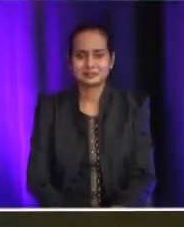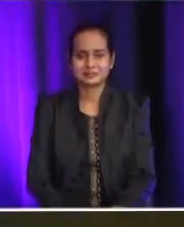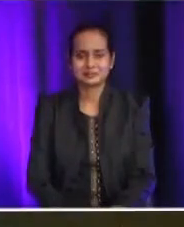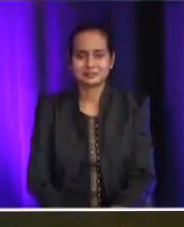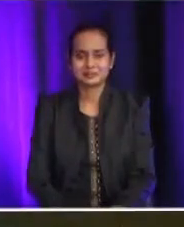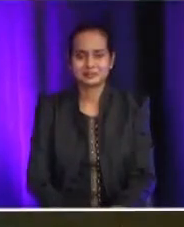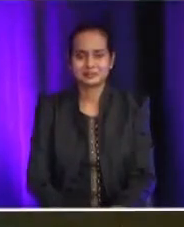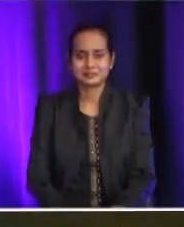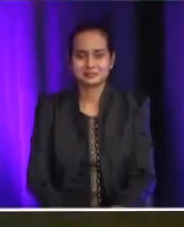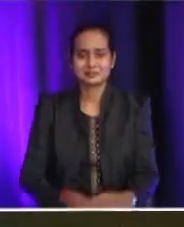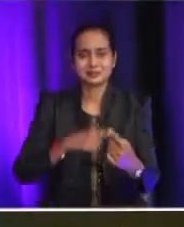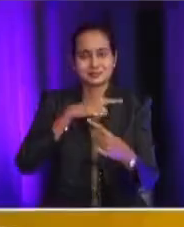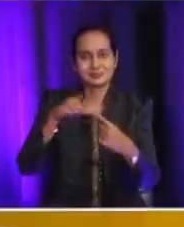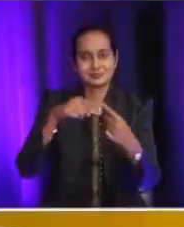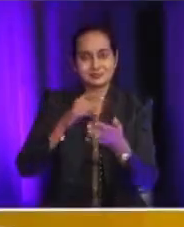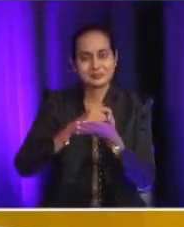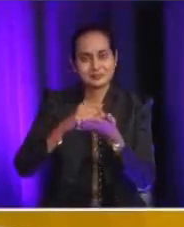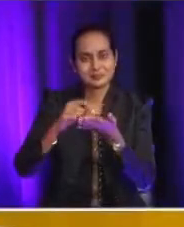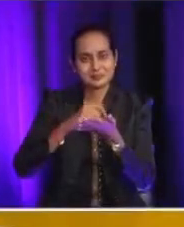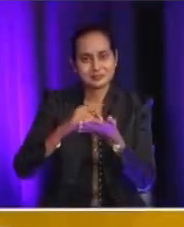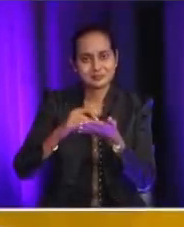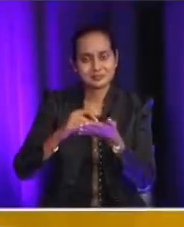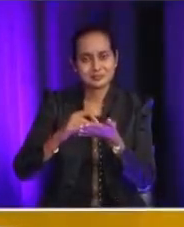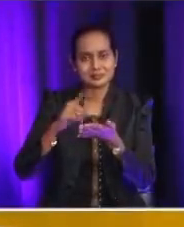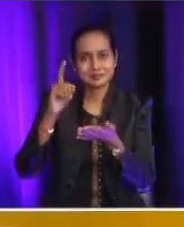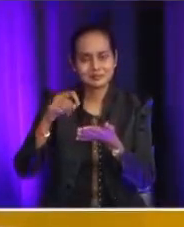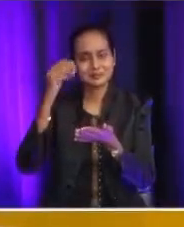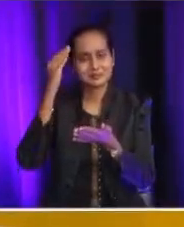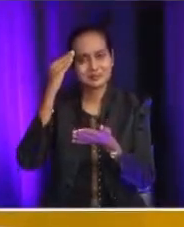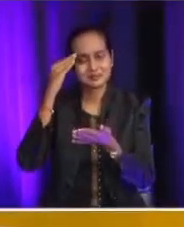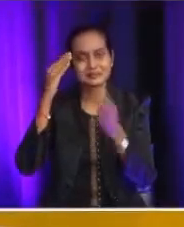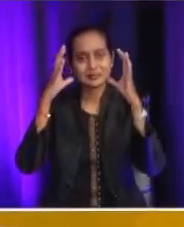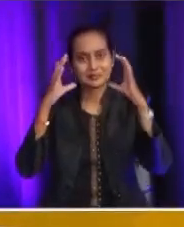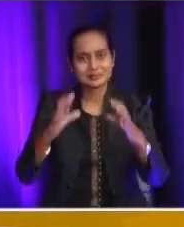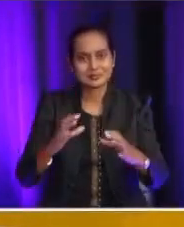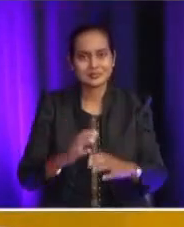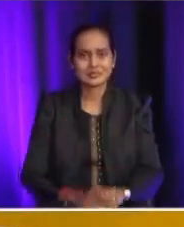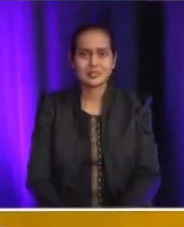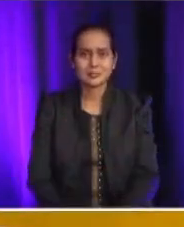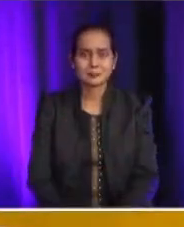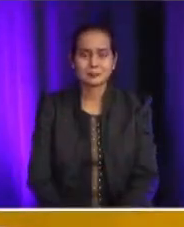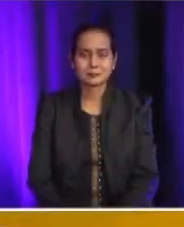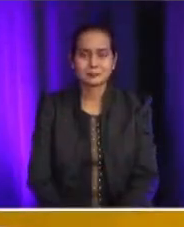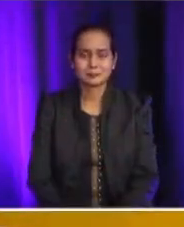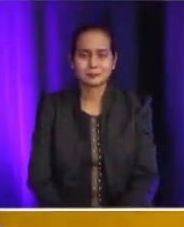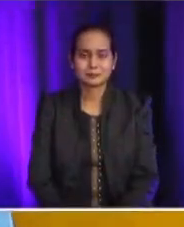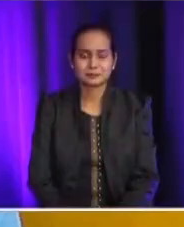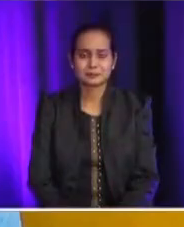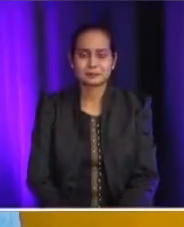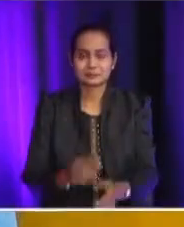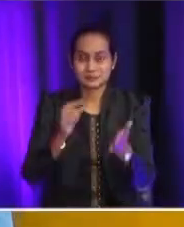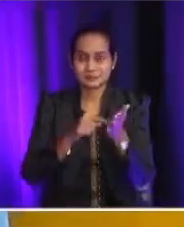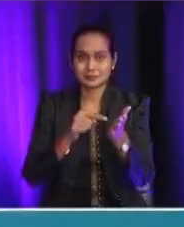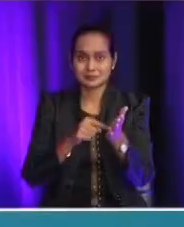Sebab Akmal, bila kita menulis puisi, dia kena tahulah hukum penulisan tu. Betul. Jadi dia ada cara dia. Jadi